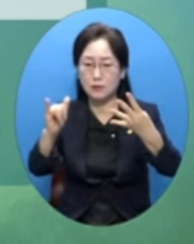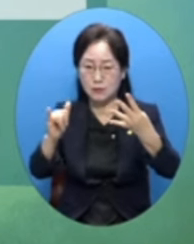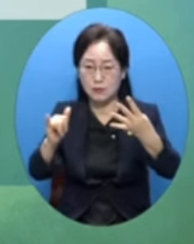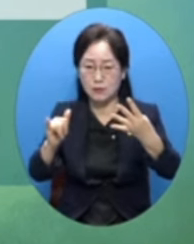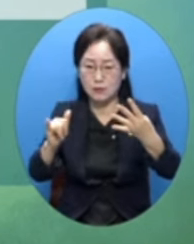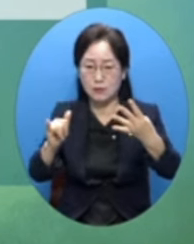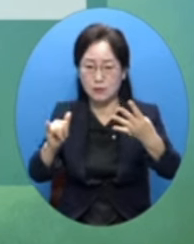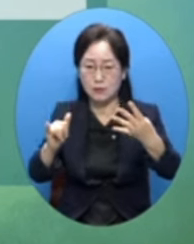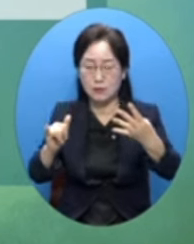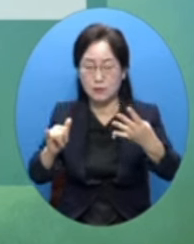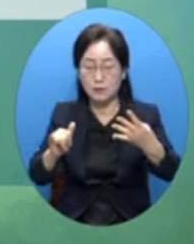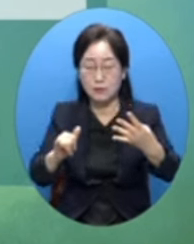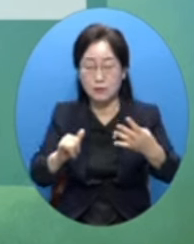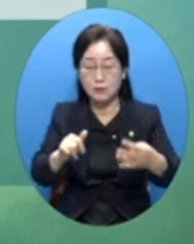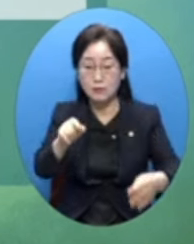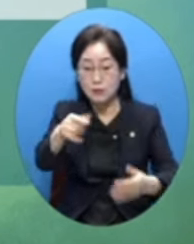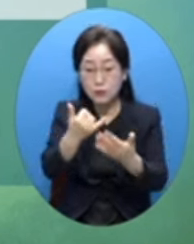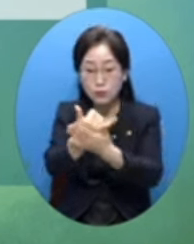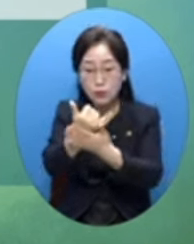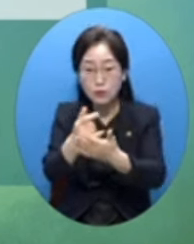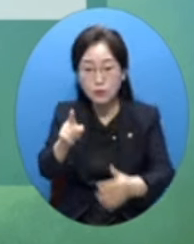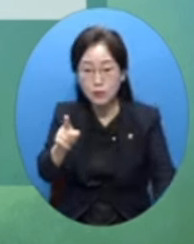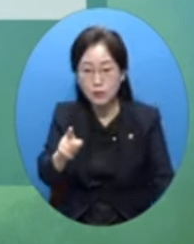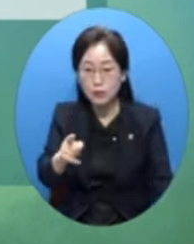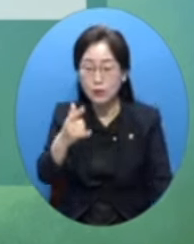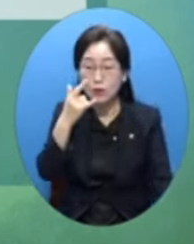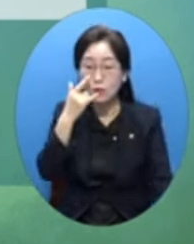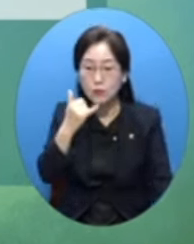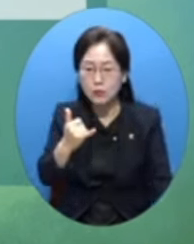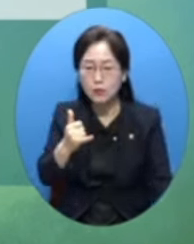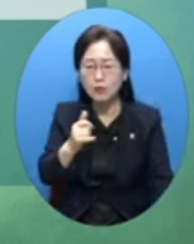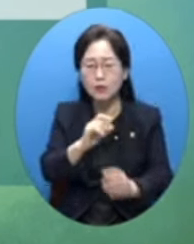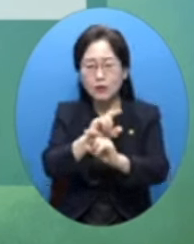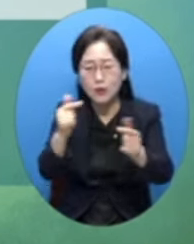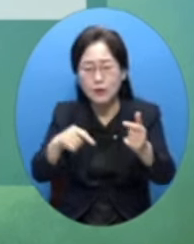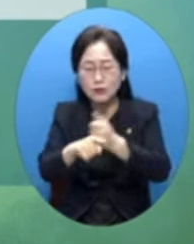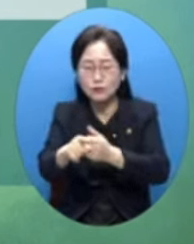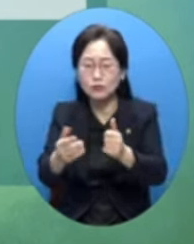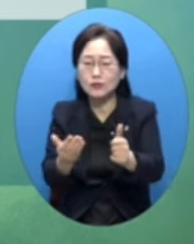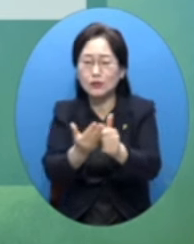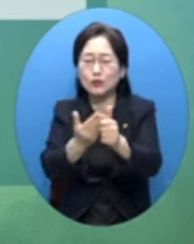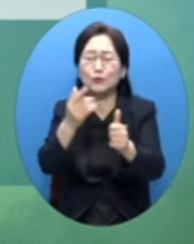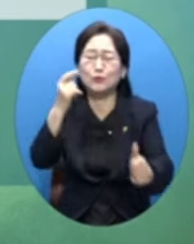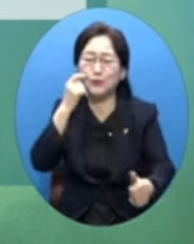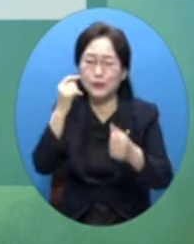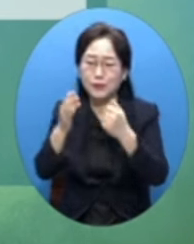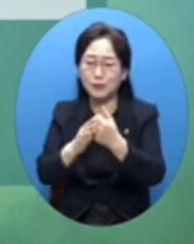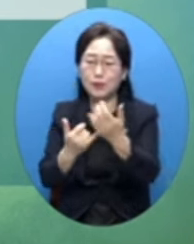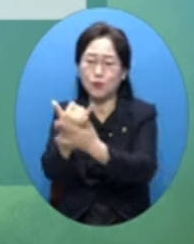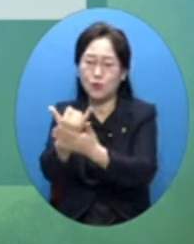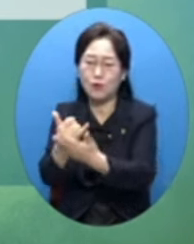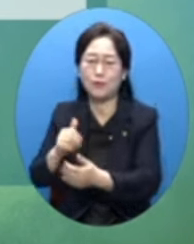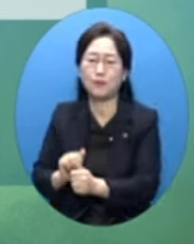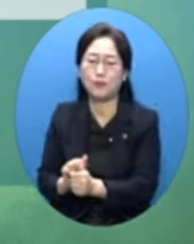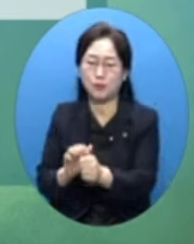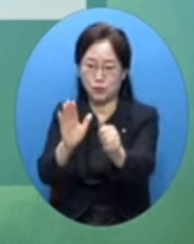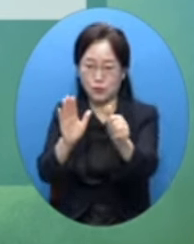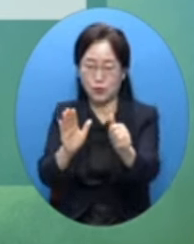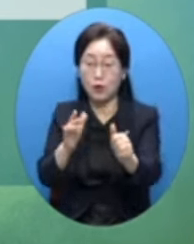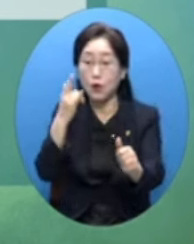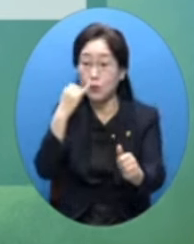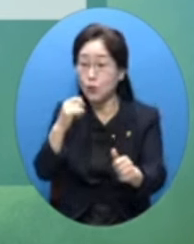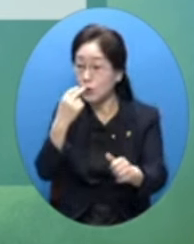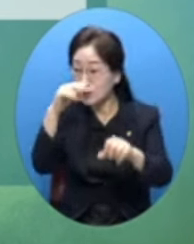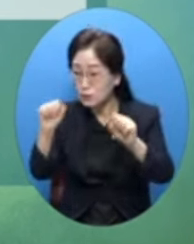이들은 부모가 여러 가지 이유로 아이를 기를 수 없어서 이 보육원에 보내는 부모 있는 고아가 된